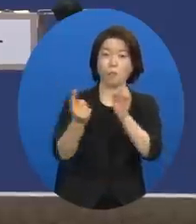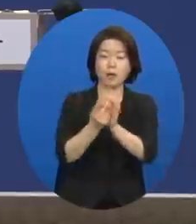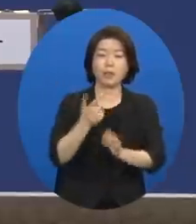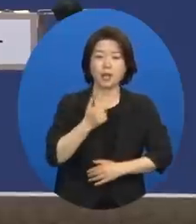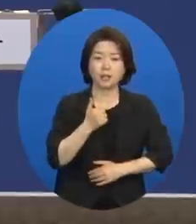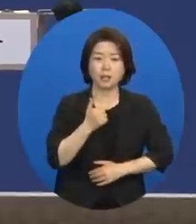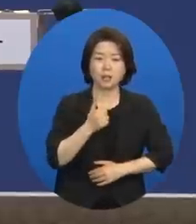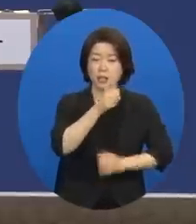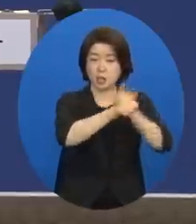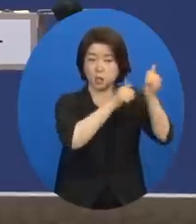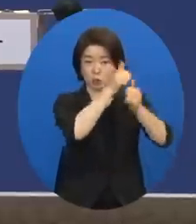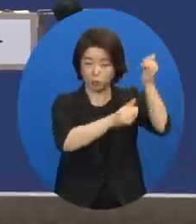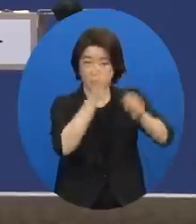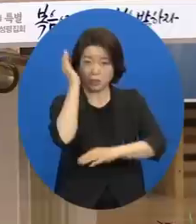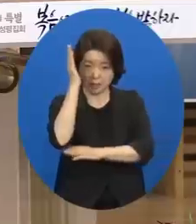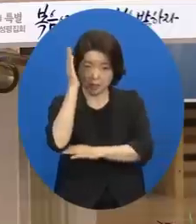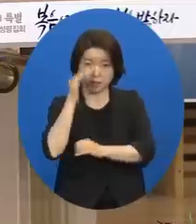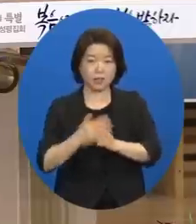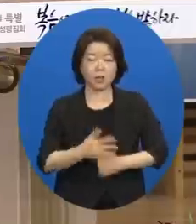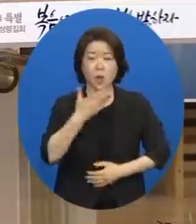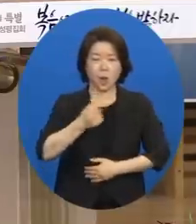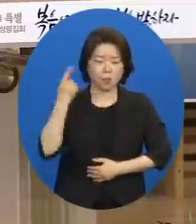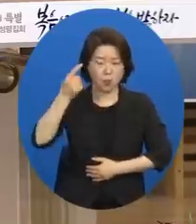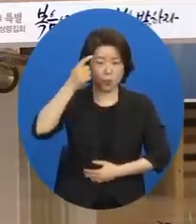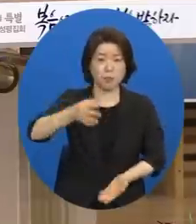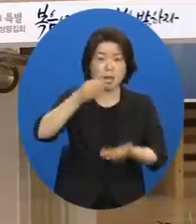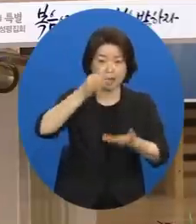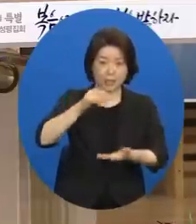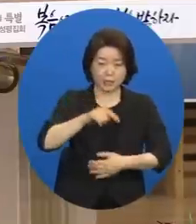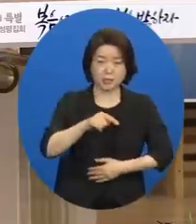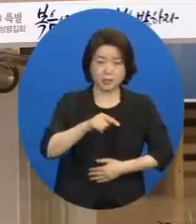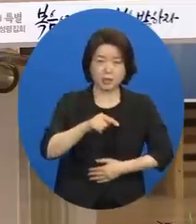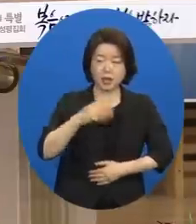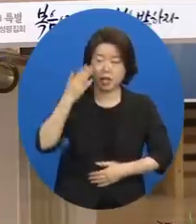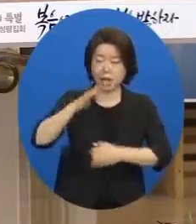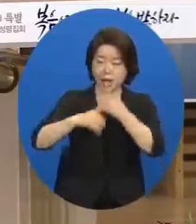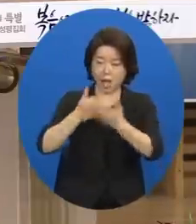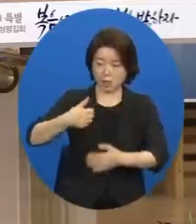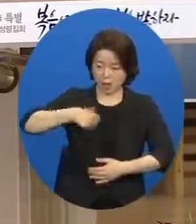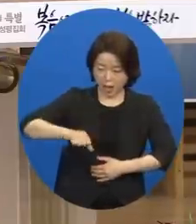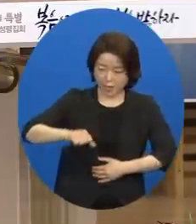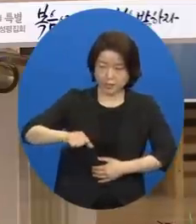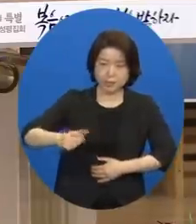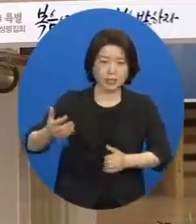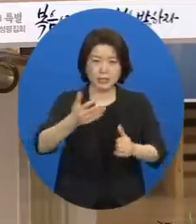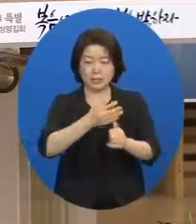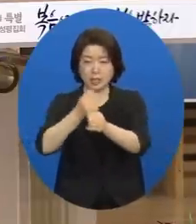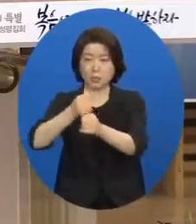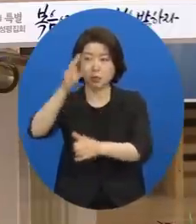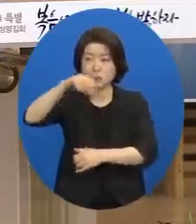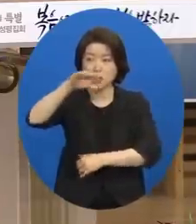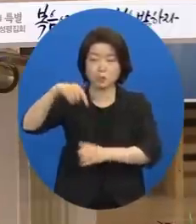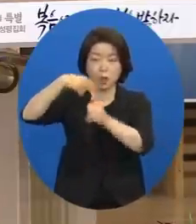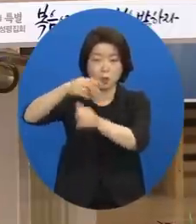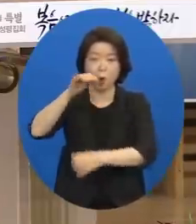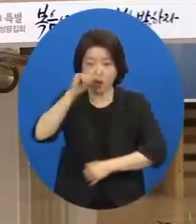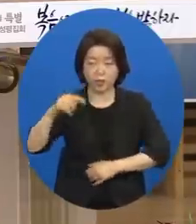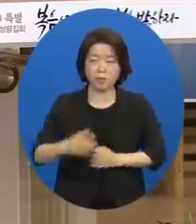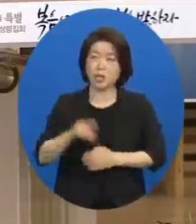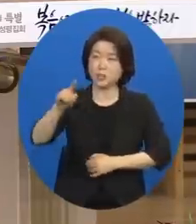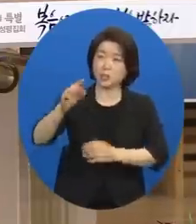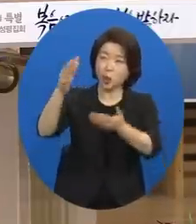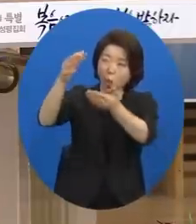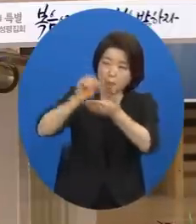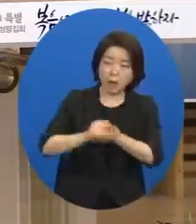앞선 사람들의 이야기, 복음의 가치가 하나님이 아들을 잡아주신 게 복음의 가치면 그걸 받고